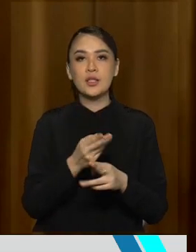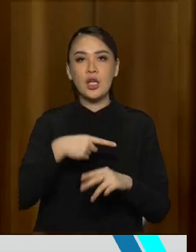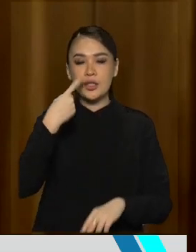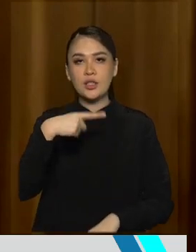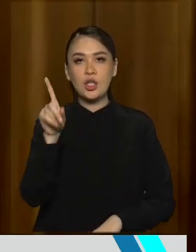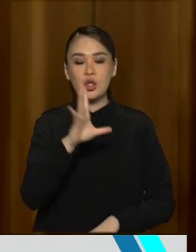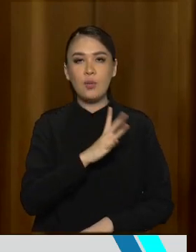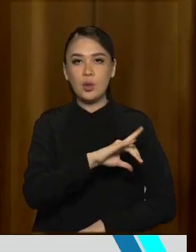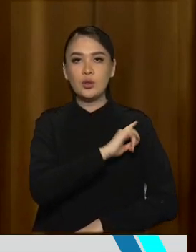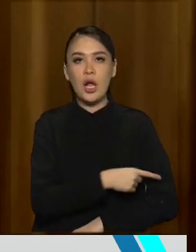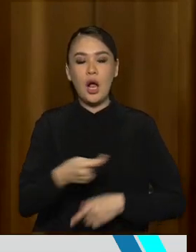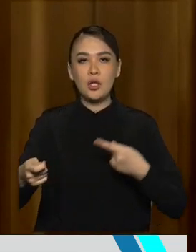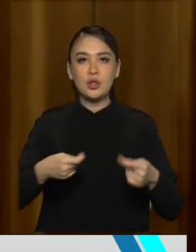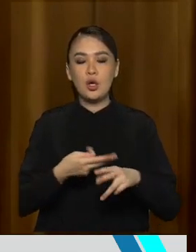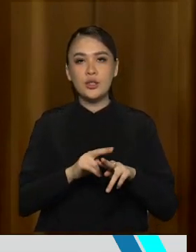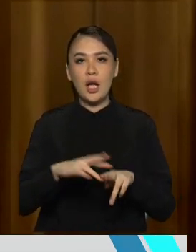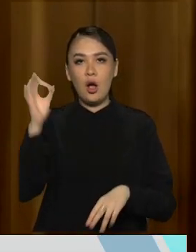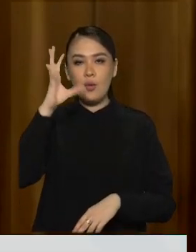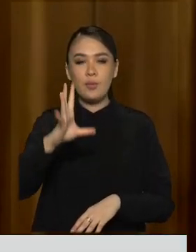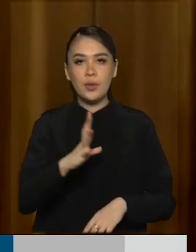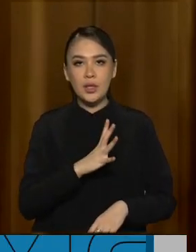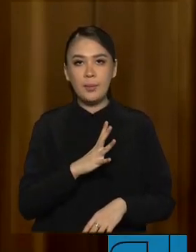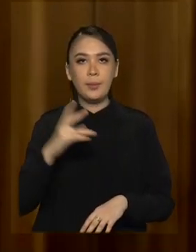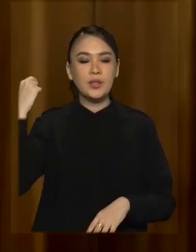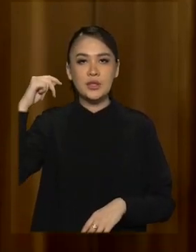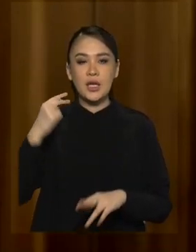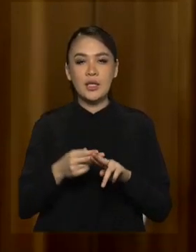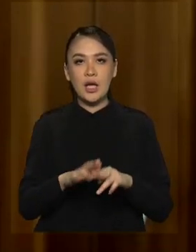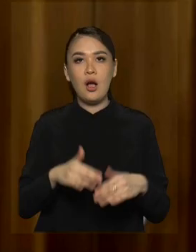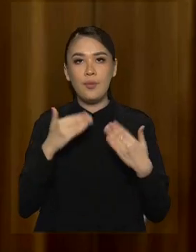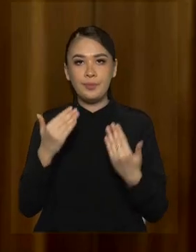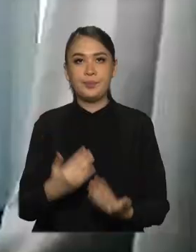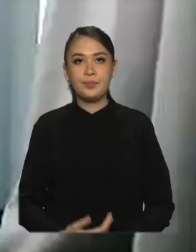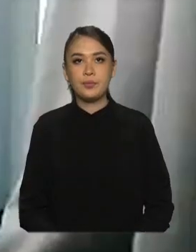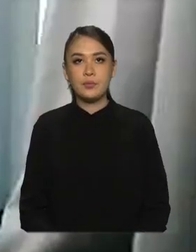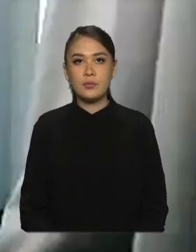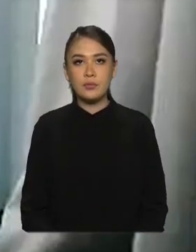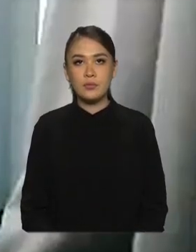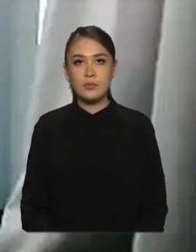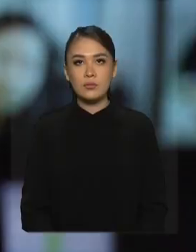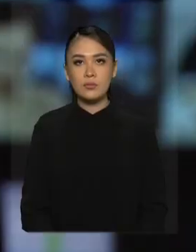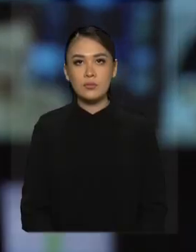наверное, усиливаются контрольные функции, прежде всего, администрации президента, и поэтому было принято решение именно.